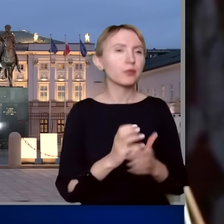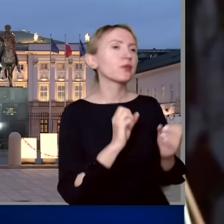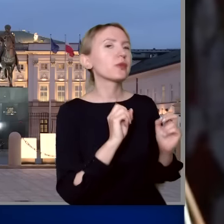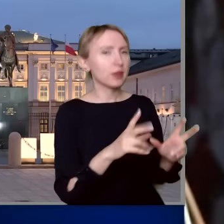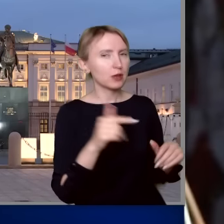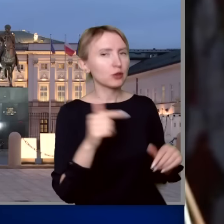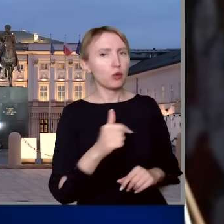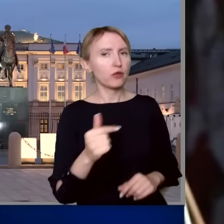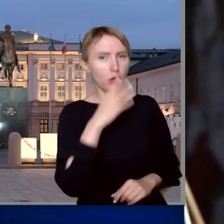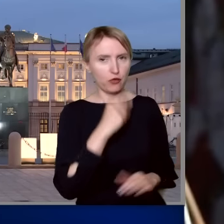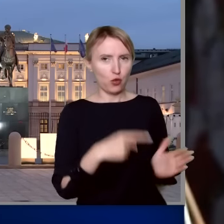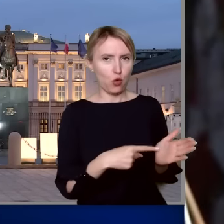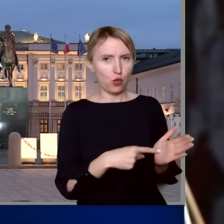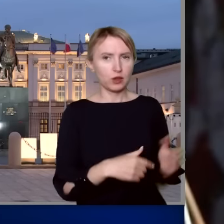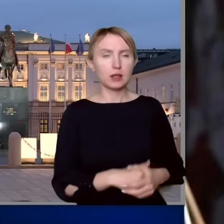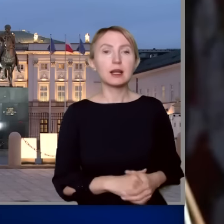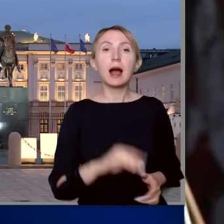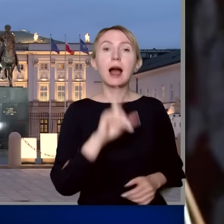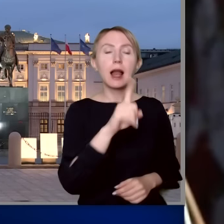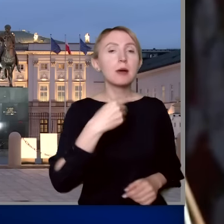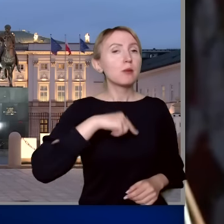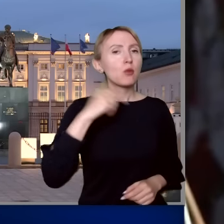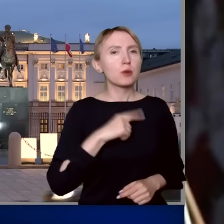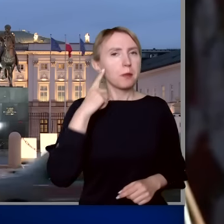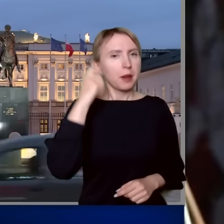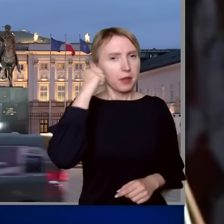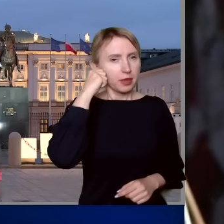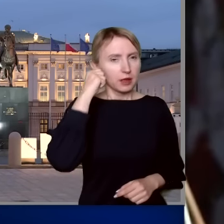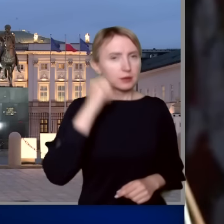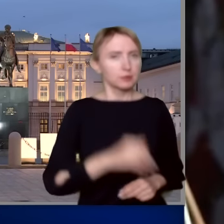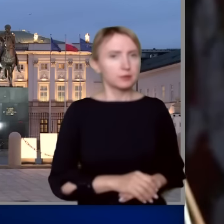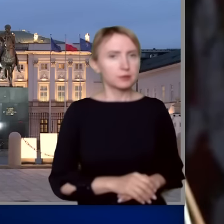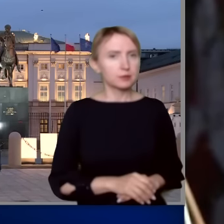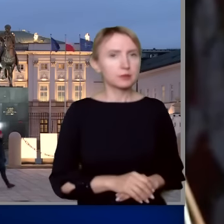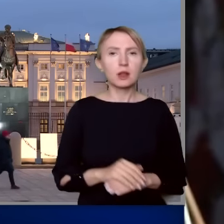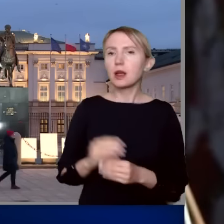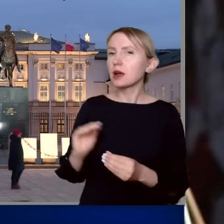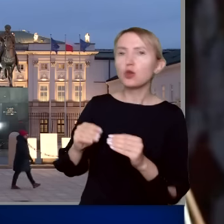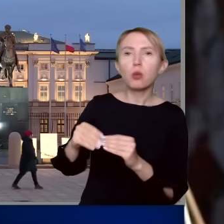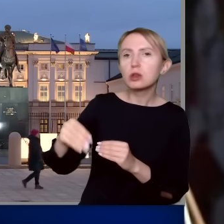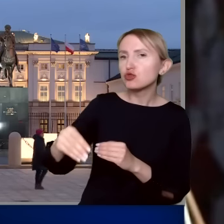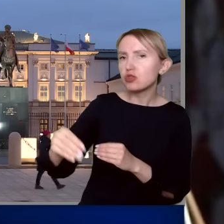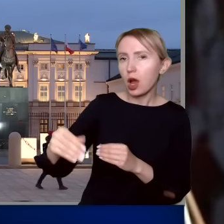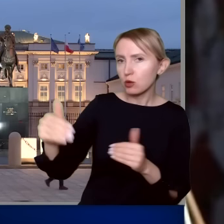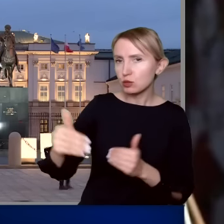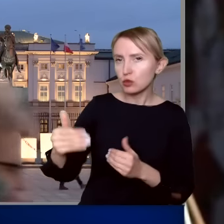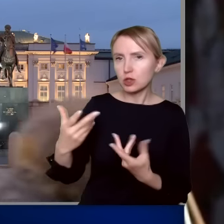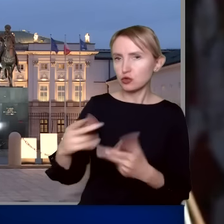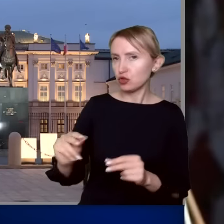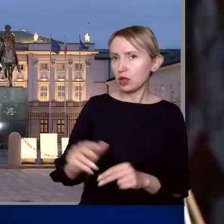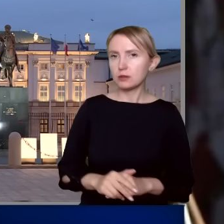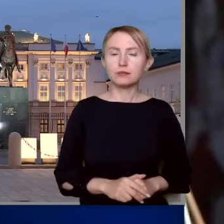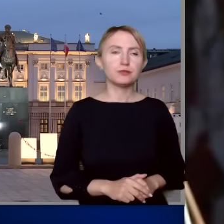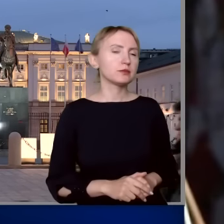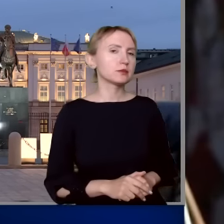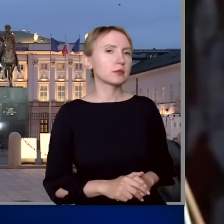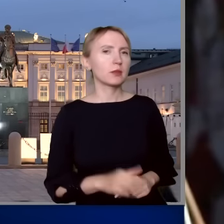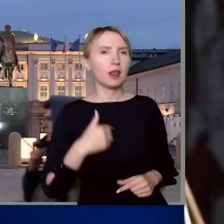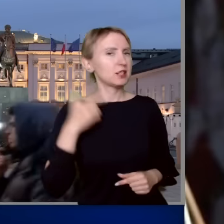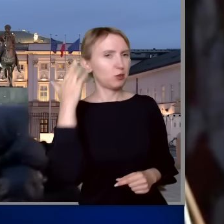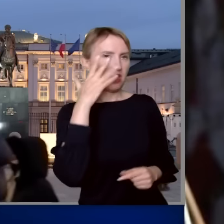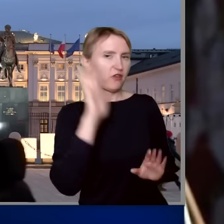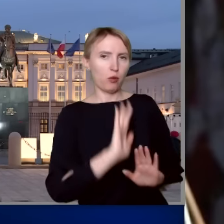wyglądać, dokładnie tak. Niemniej jednak pamiętajmy, drodzy państwo... Jakaś opieszałość, jakaś obstrukcja, to jest możliwe, czy nie wyobraża sobie pan profesor? Nie wyobrażam sobie tego,